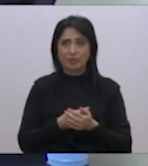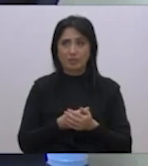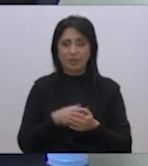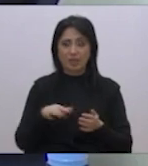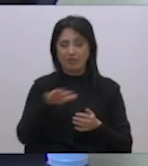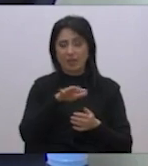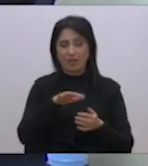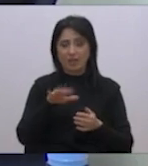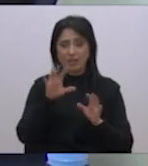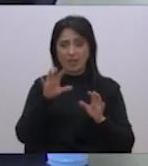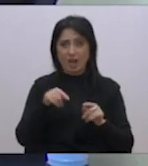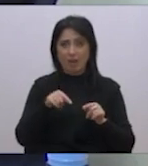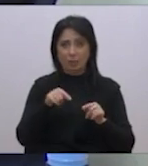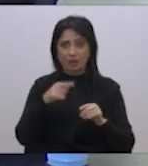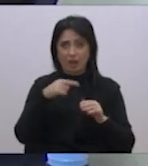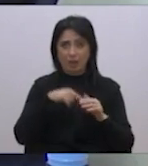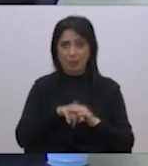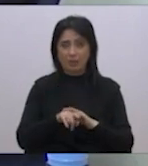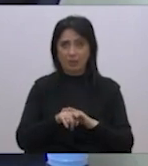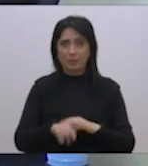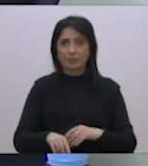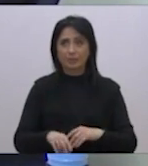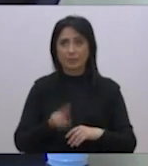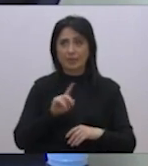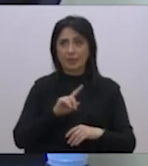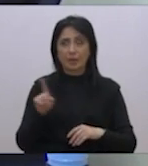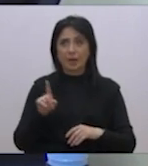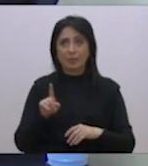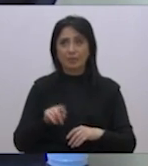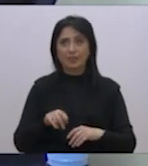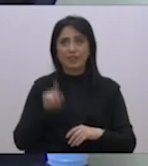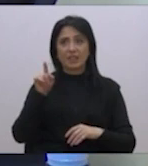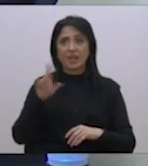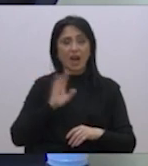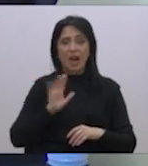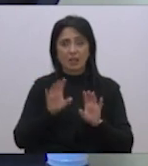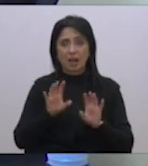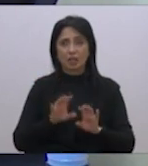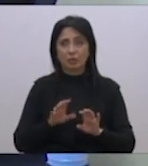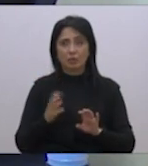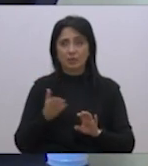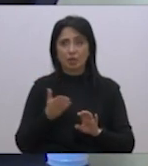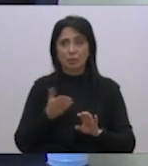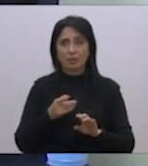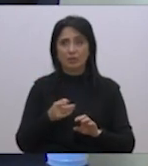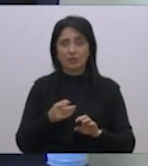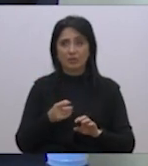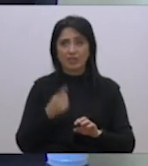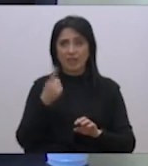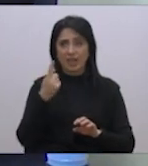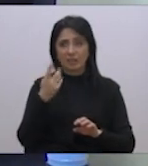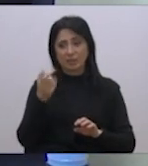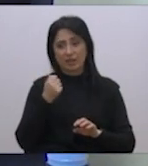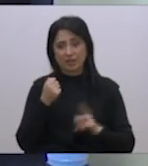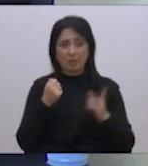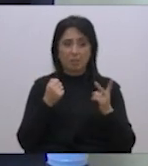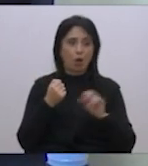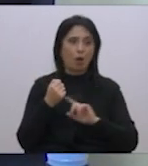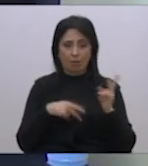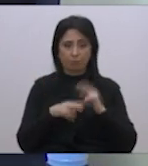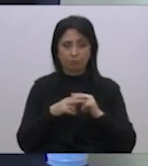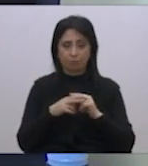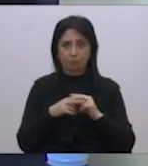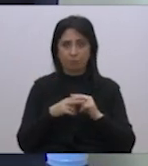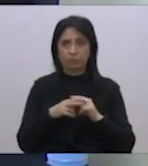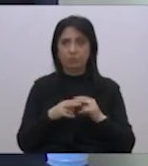mehnis, canon de blobidan, gaun dinare. Magram, i care coiseti canone bi romansat, erti mi igrebda, an meure sarunda mi